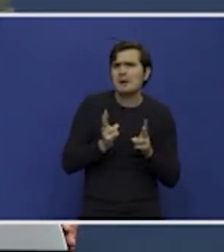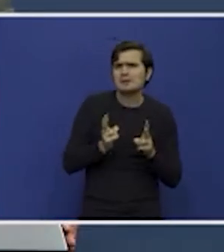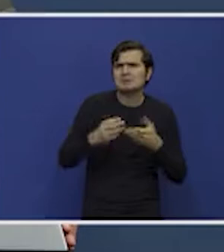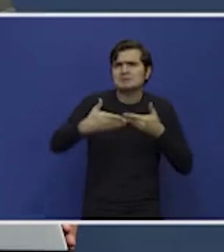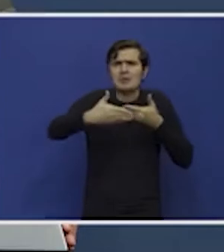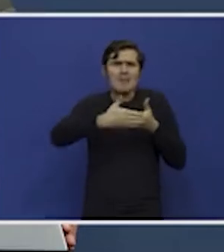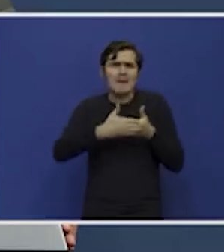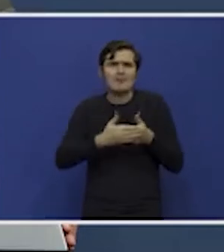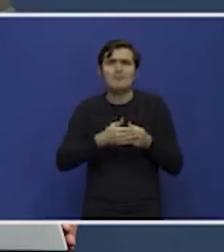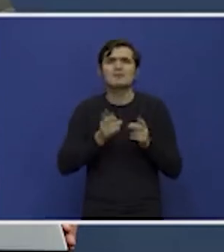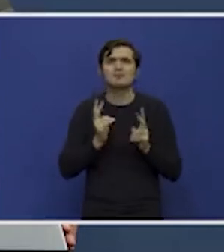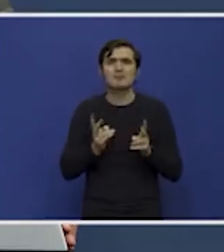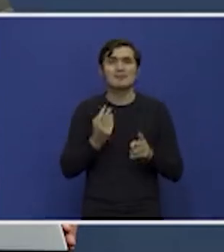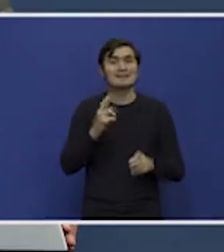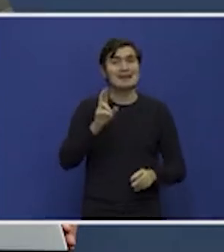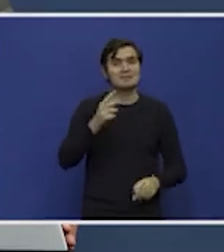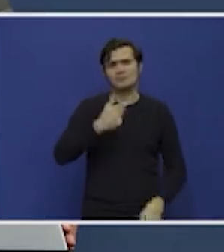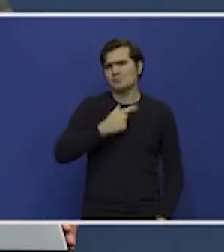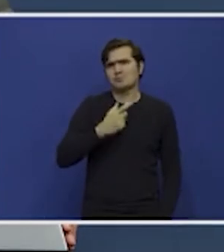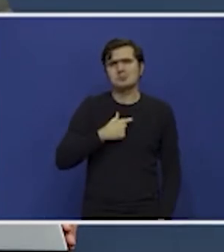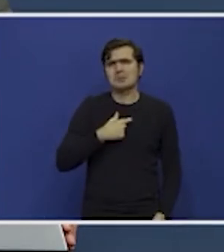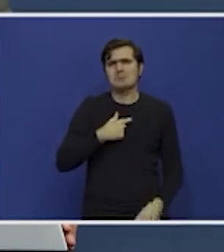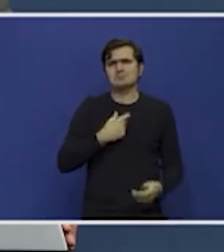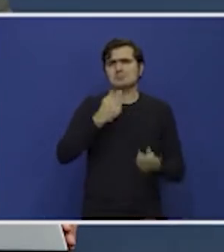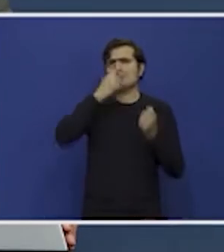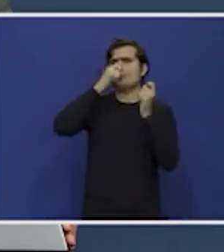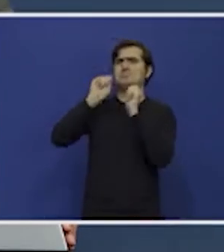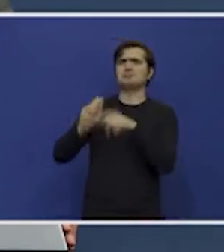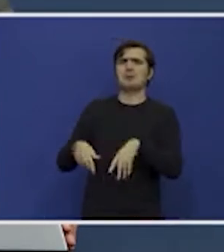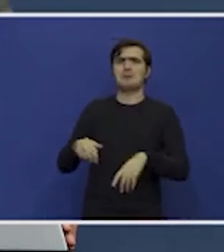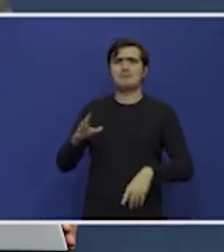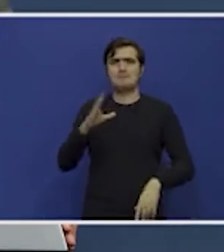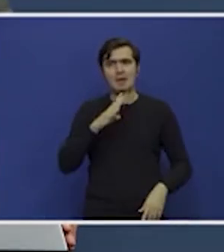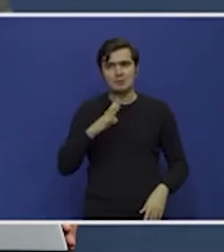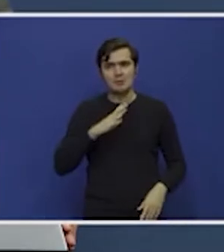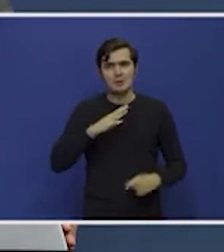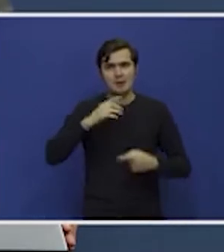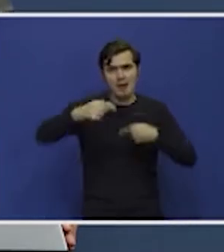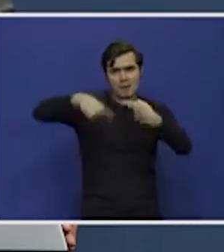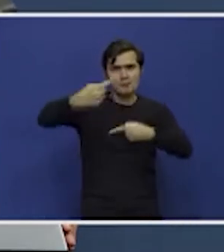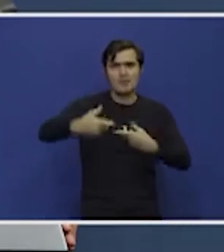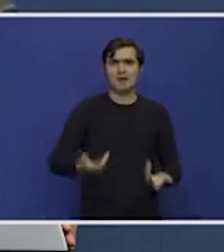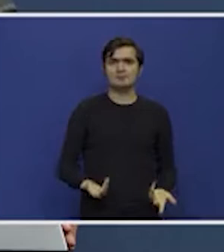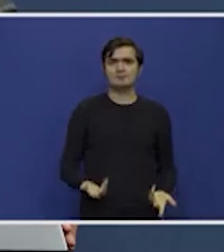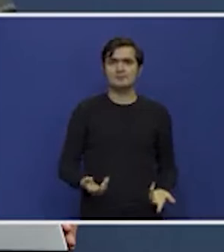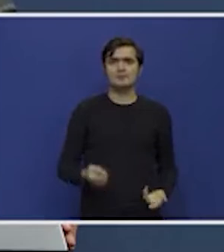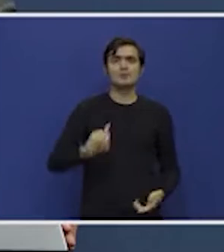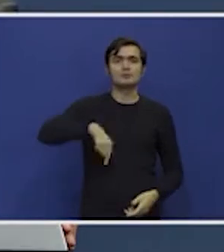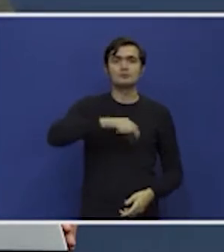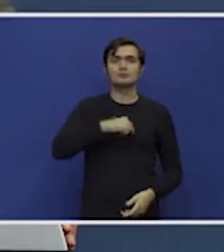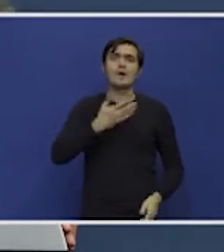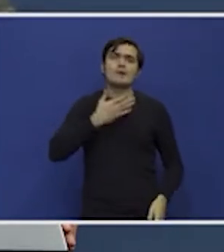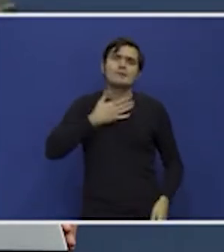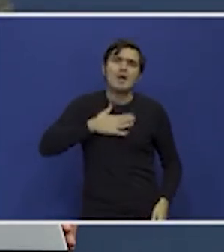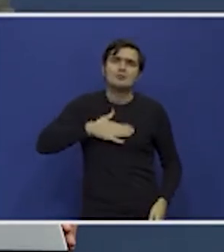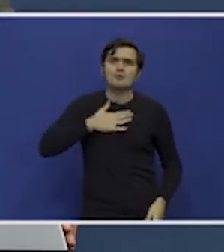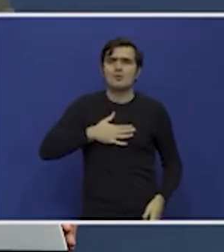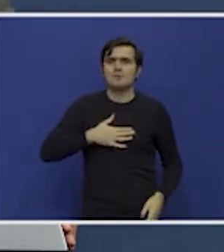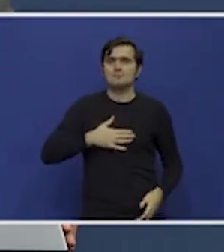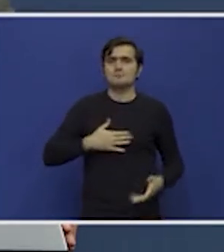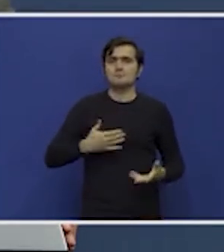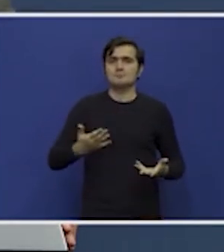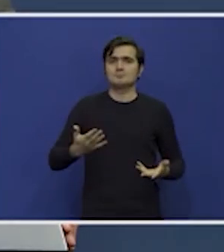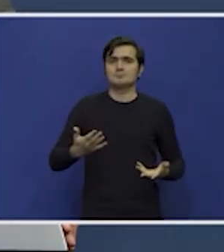de normalitate, însă nu putem să ignorăm pericolele care urmează. Ceea ce ne dorim noi este următorul